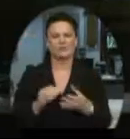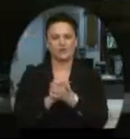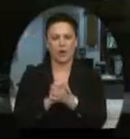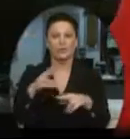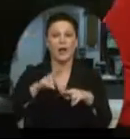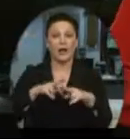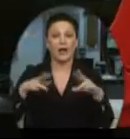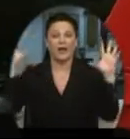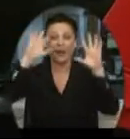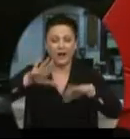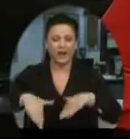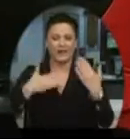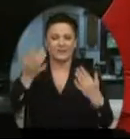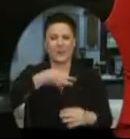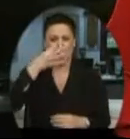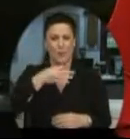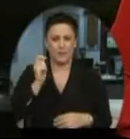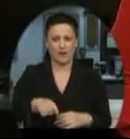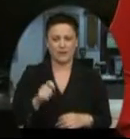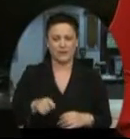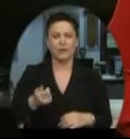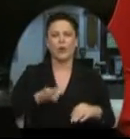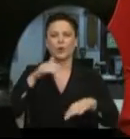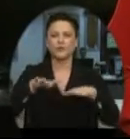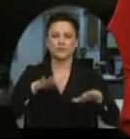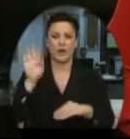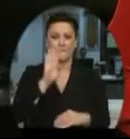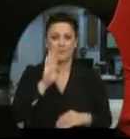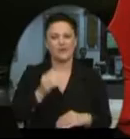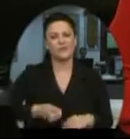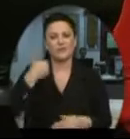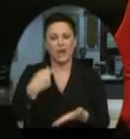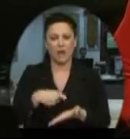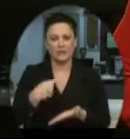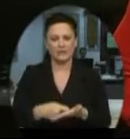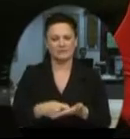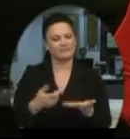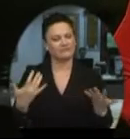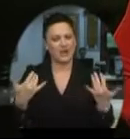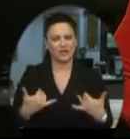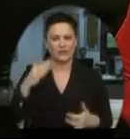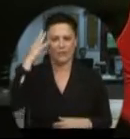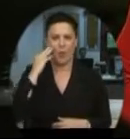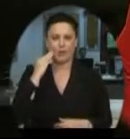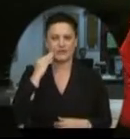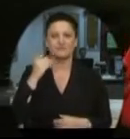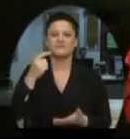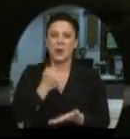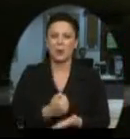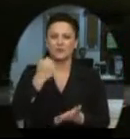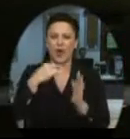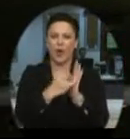לילה לבן במליאת הכנסת, ראש הממשלה נתניהו ושר האוצר יכולים להיות מרוצים. הבוקר אושר חוק